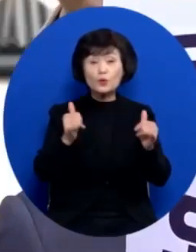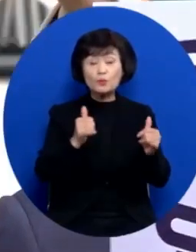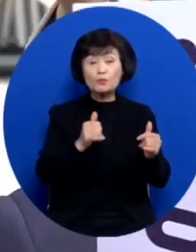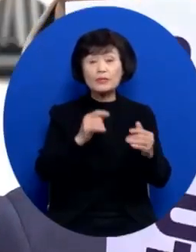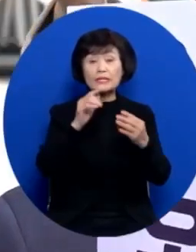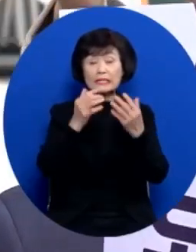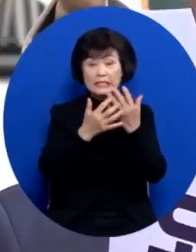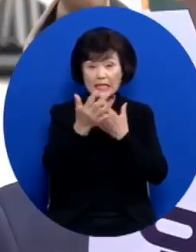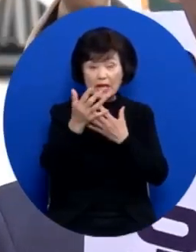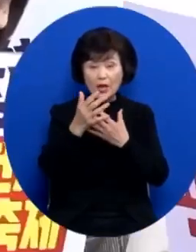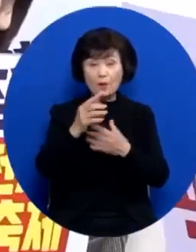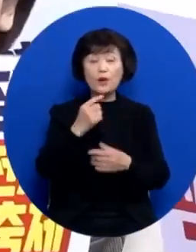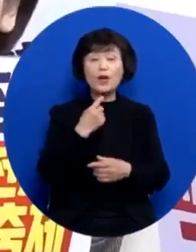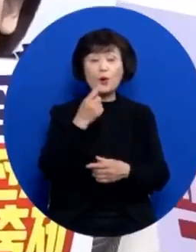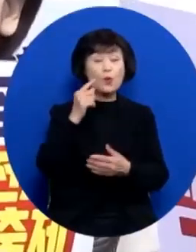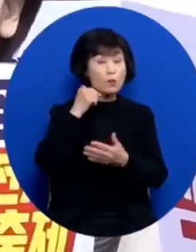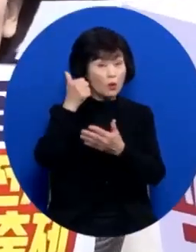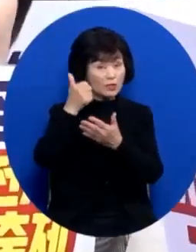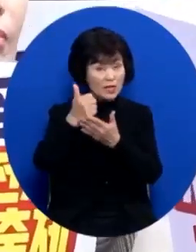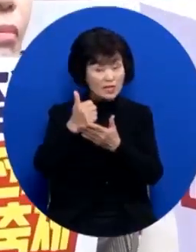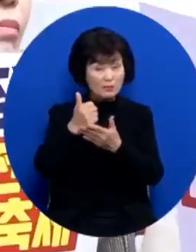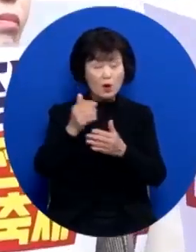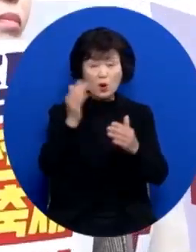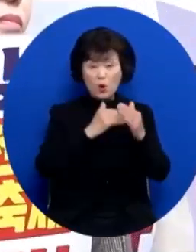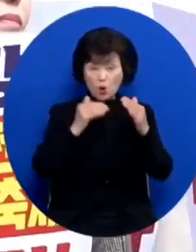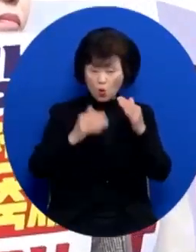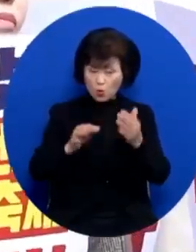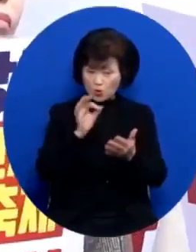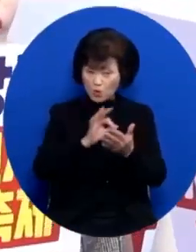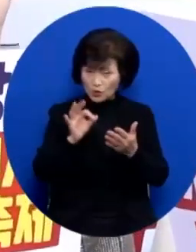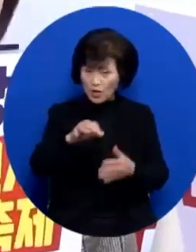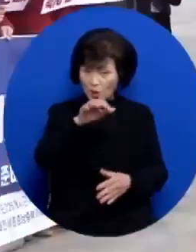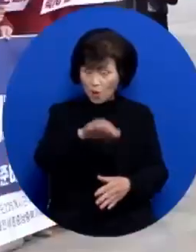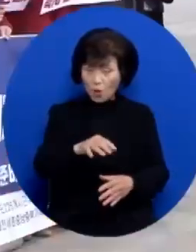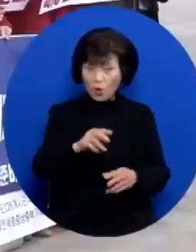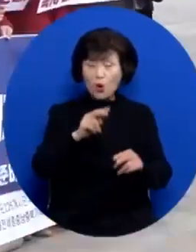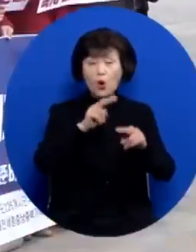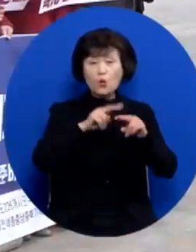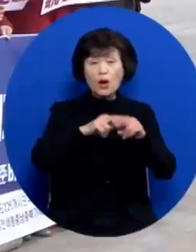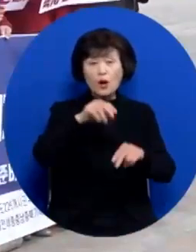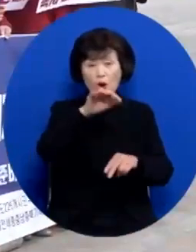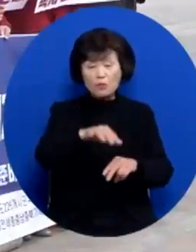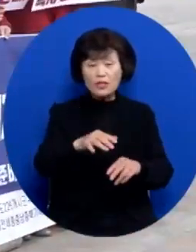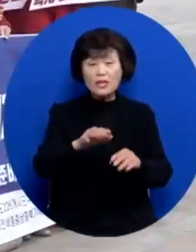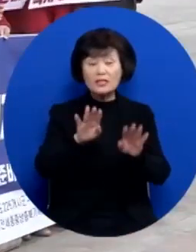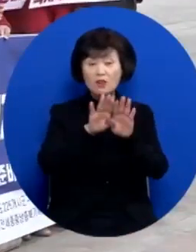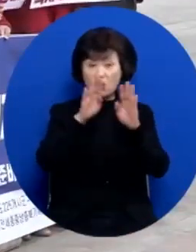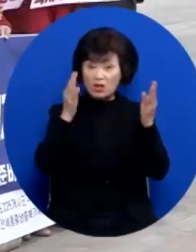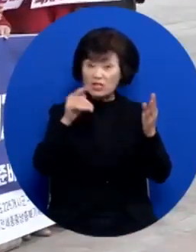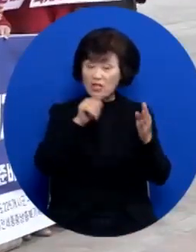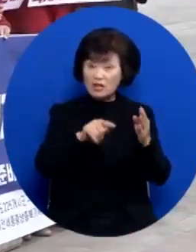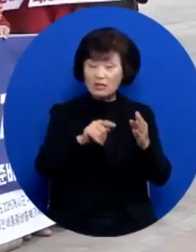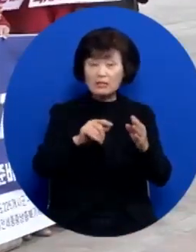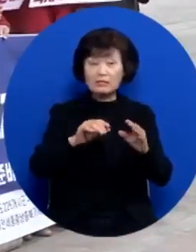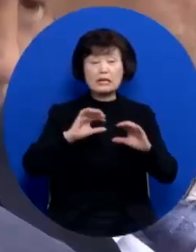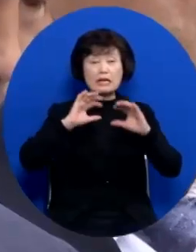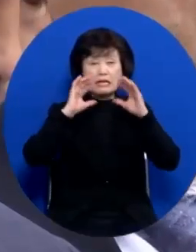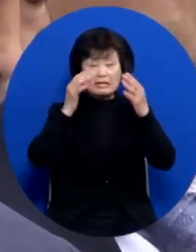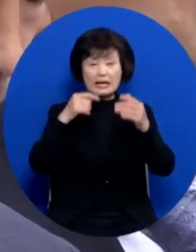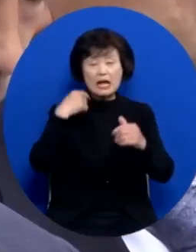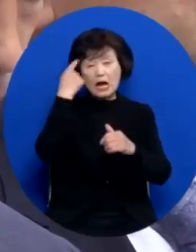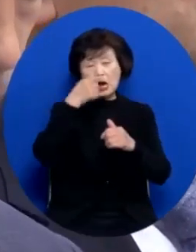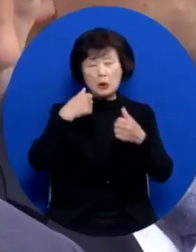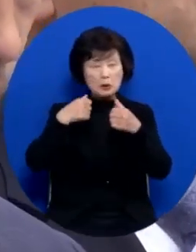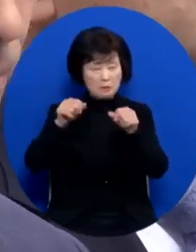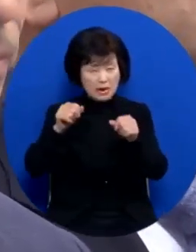오정호 목사는 공적 공간인 서울광장에서 매년 퀴어 축제를 여는 것은 국격을 떨어뜨리고 시민의 반감을 사는